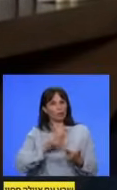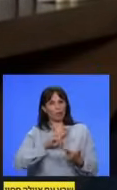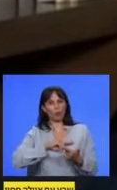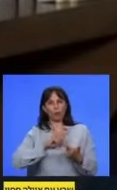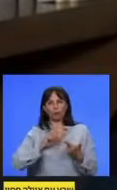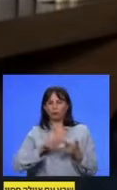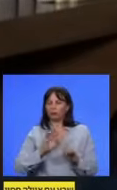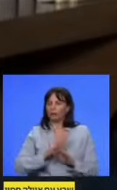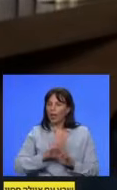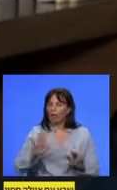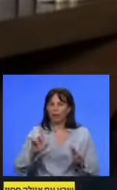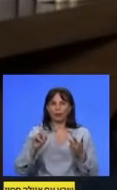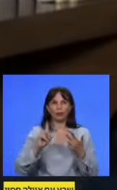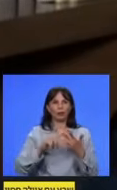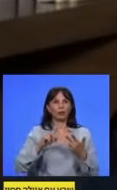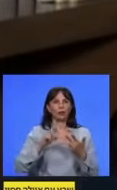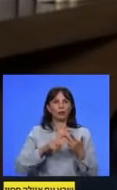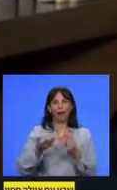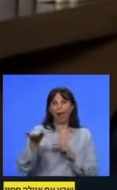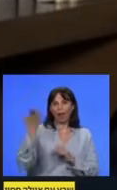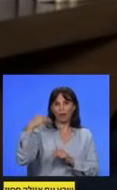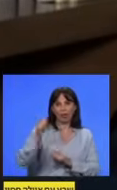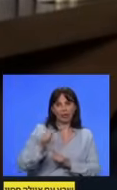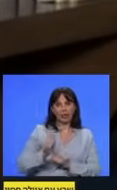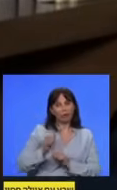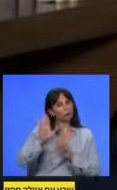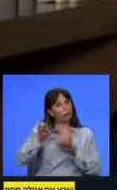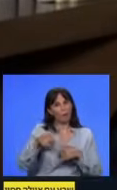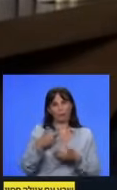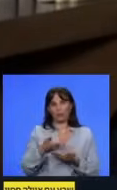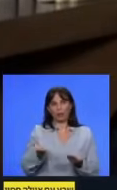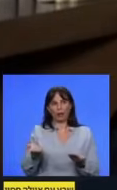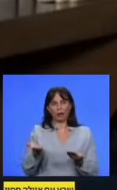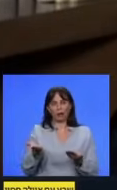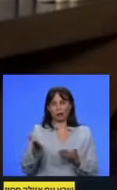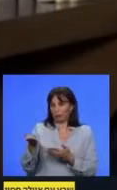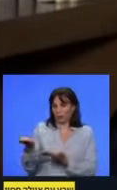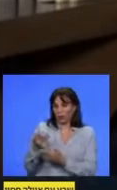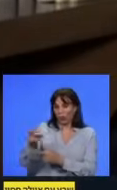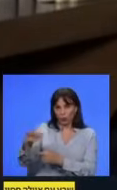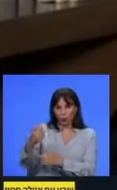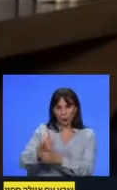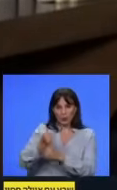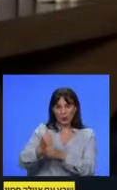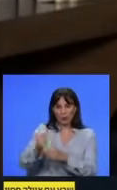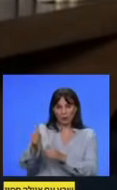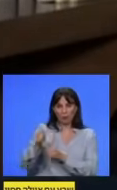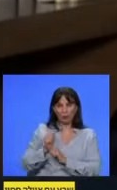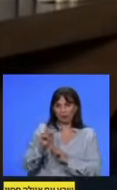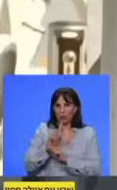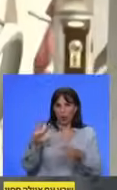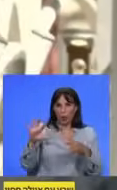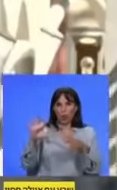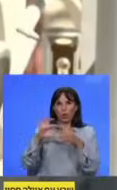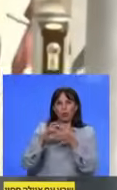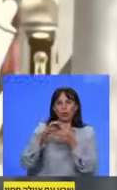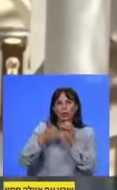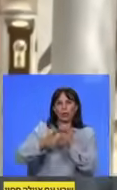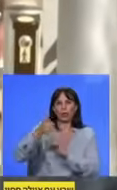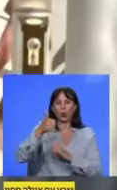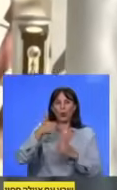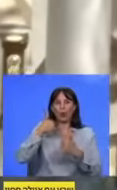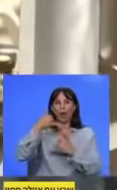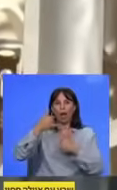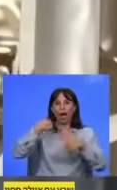הסמכות. שלוש, אין לו את העבר, כאילו, כל מה שהוא עשה בצבא, אין לו קשר לניהול מבצעים, אפילו ניהול חמל.